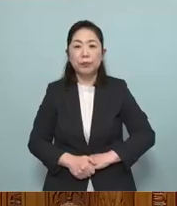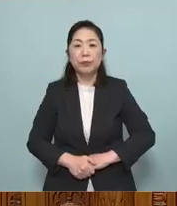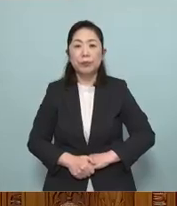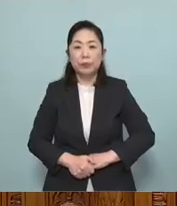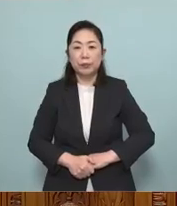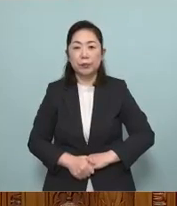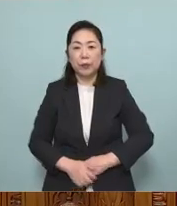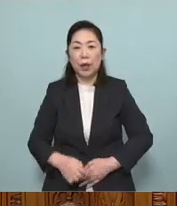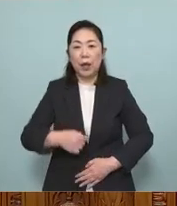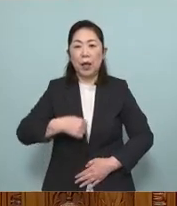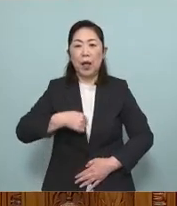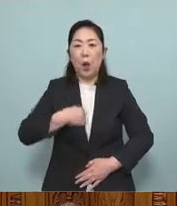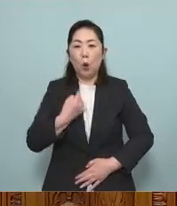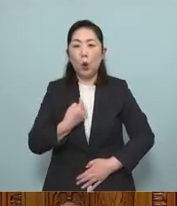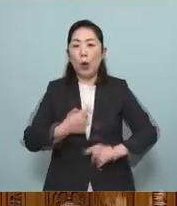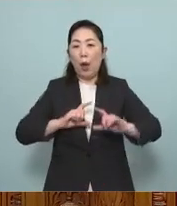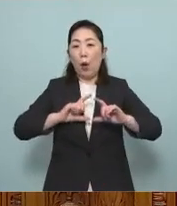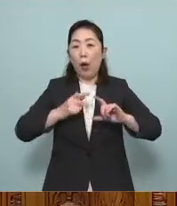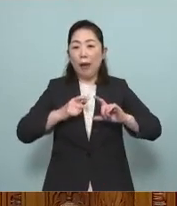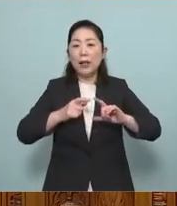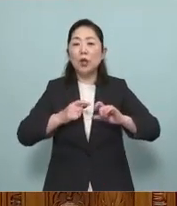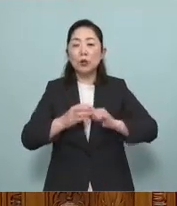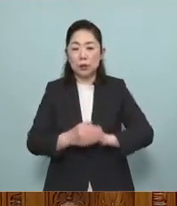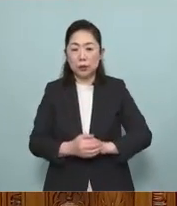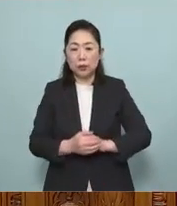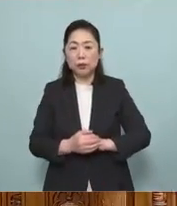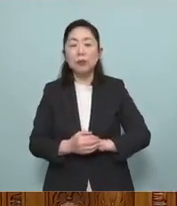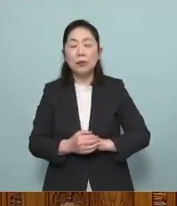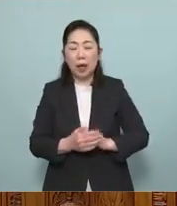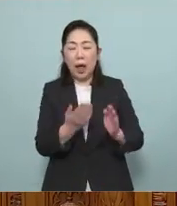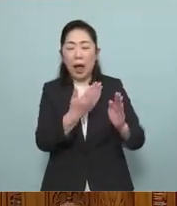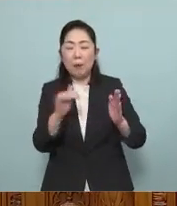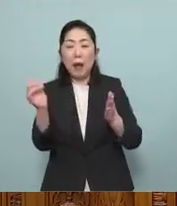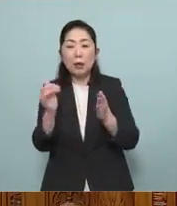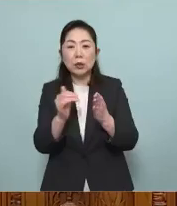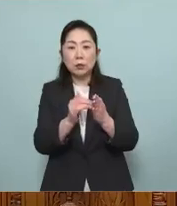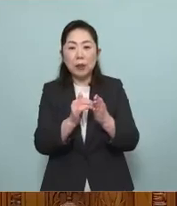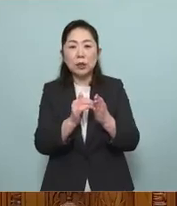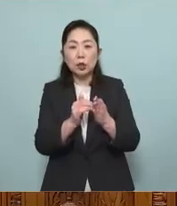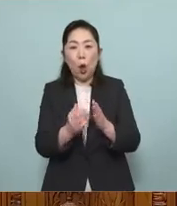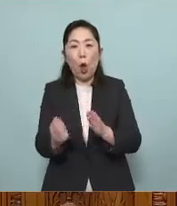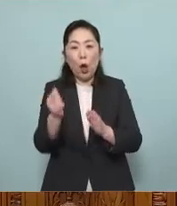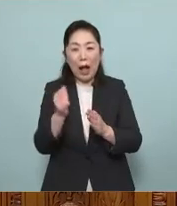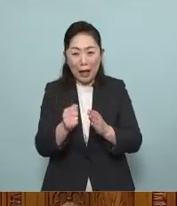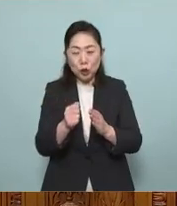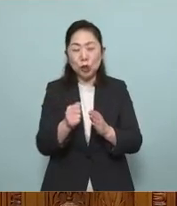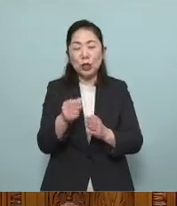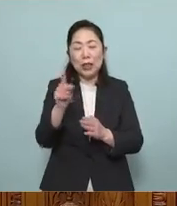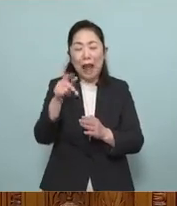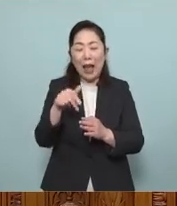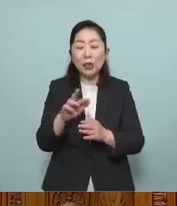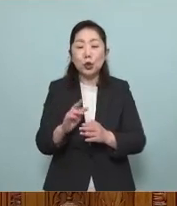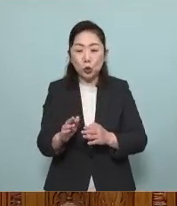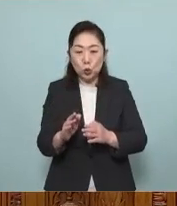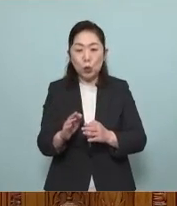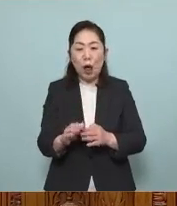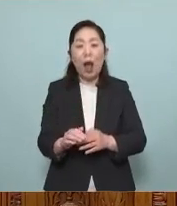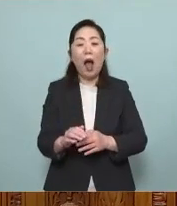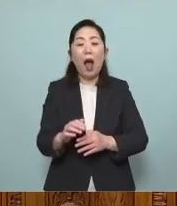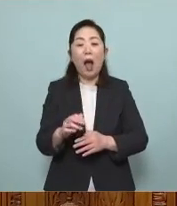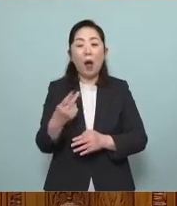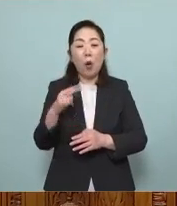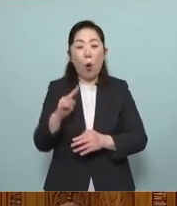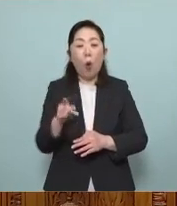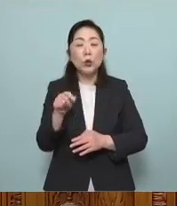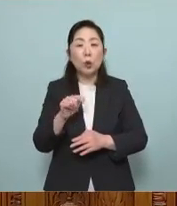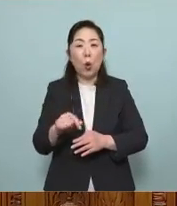己を改革する、幕末に生きた勝海舟は、構造は我に損すとともに、己